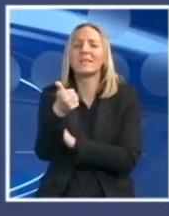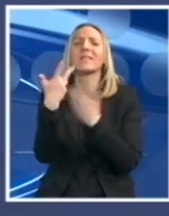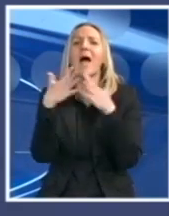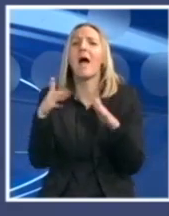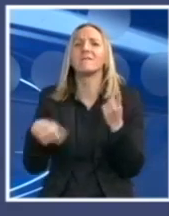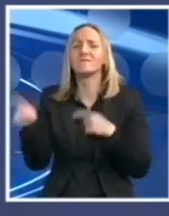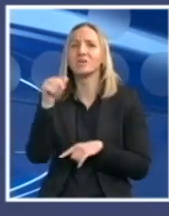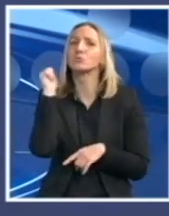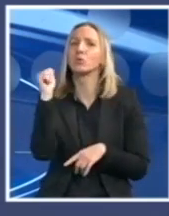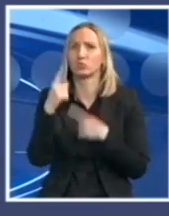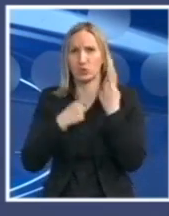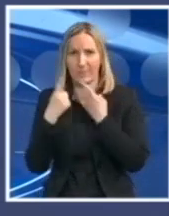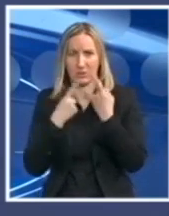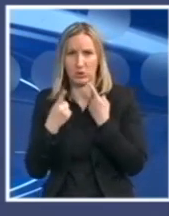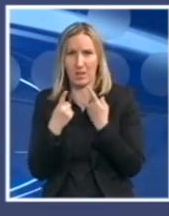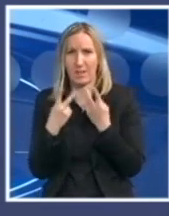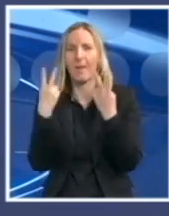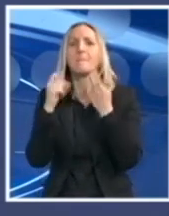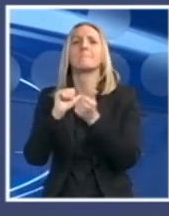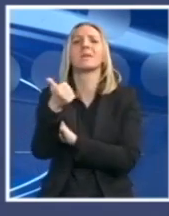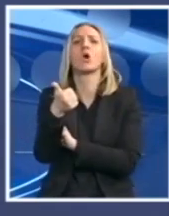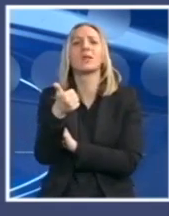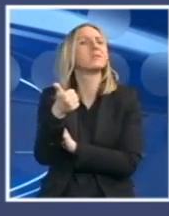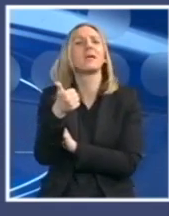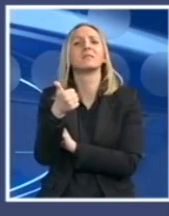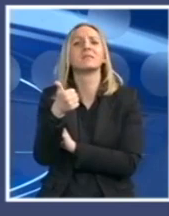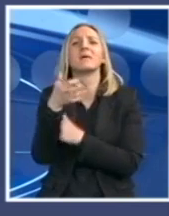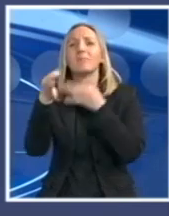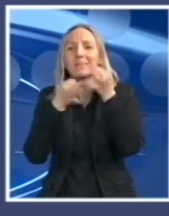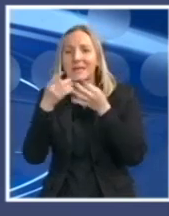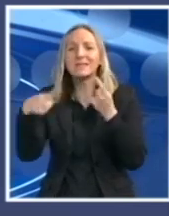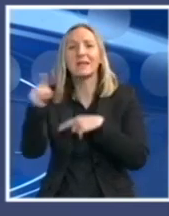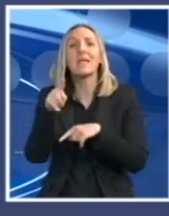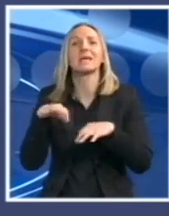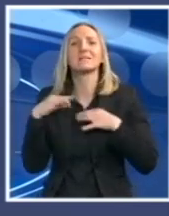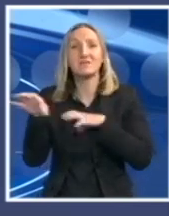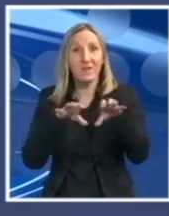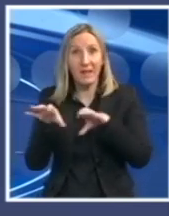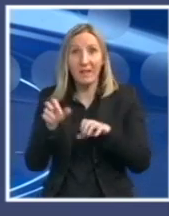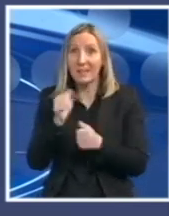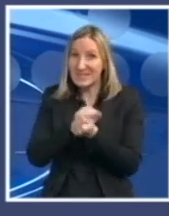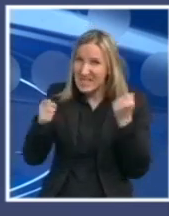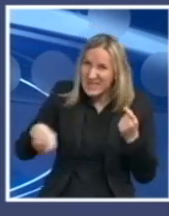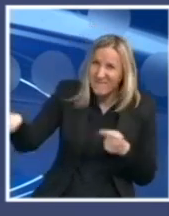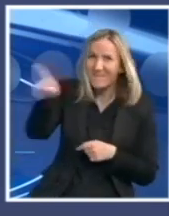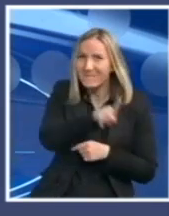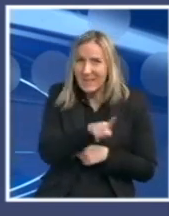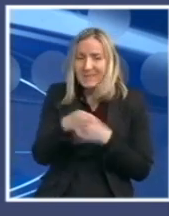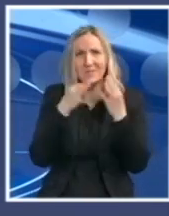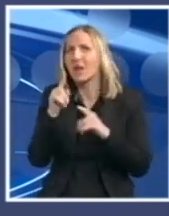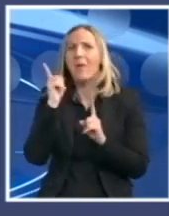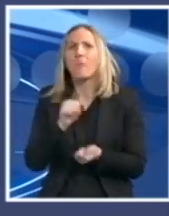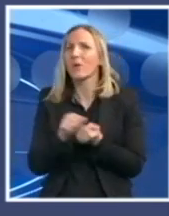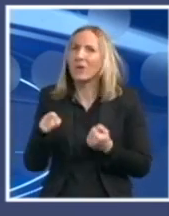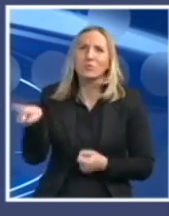već juče smo pričali, prioritet je testiranje zdravstvenih radnika. Da li se svi testiraju? Pa ne, moraju svi da se